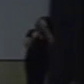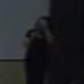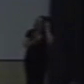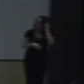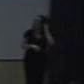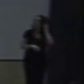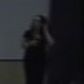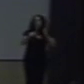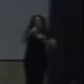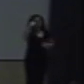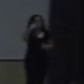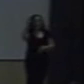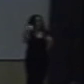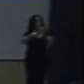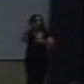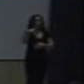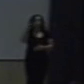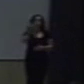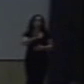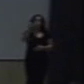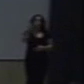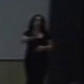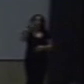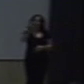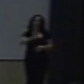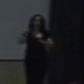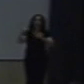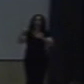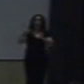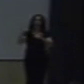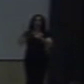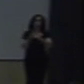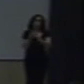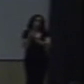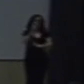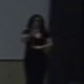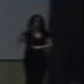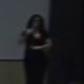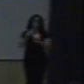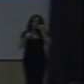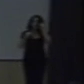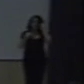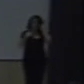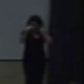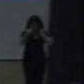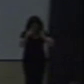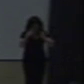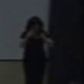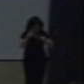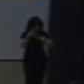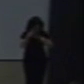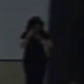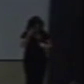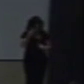Recordo que el percentatge de quantitat de joves, em sembla, ara no recordo, però em sembla que